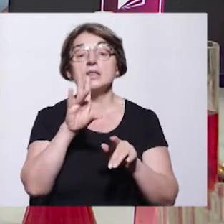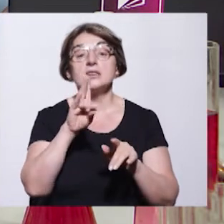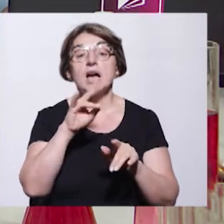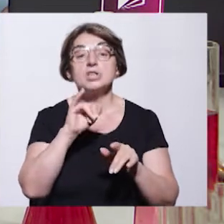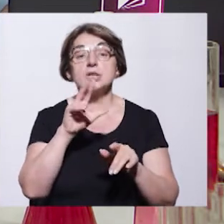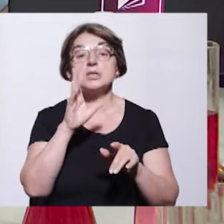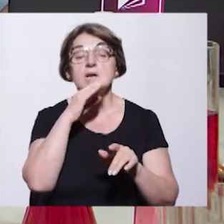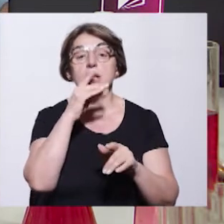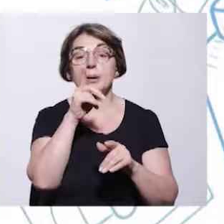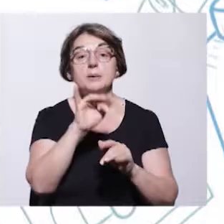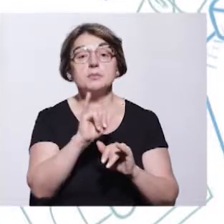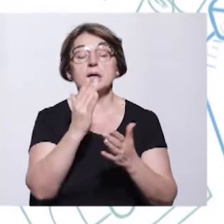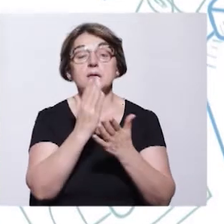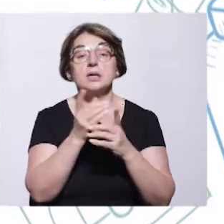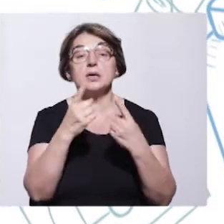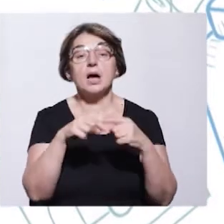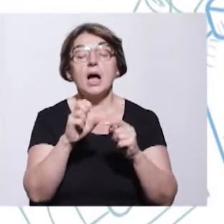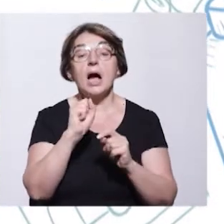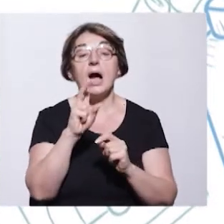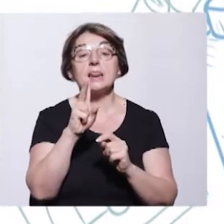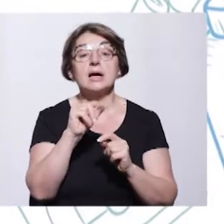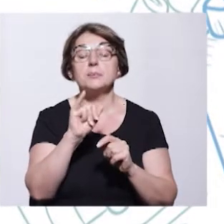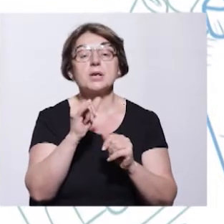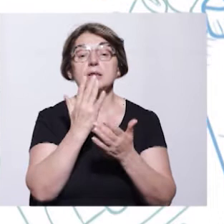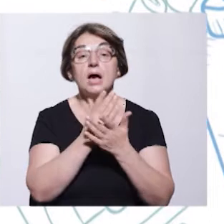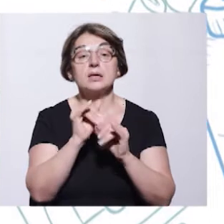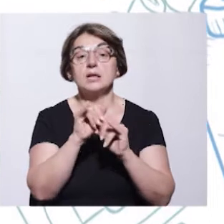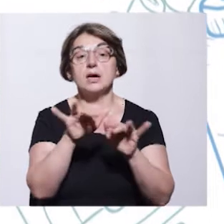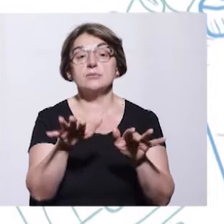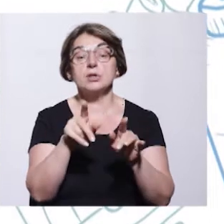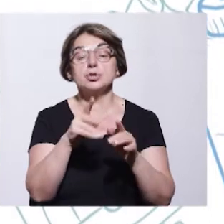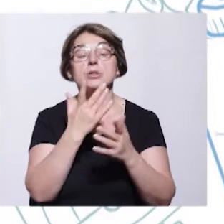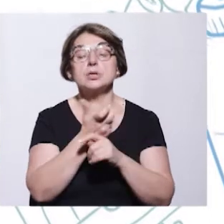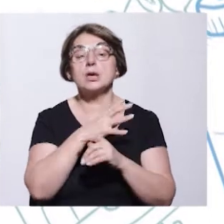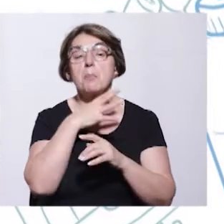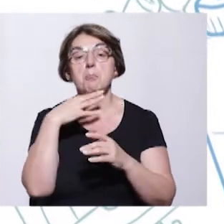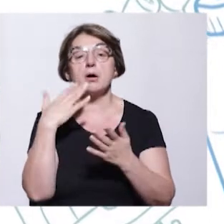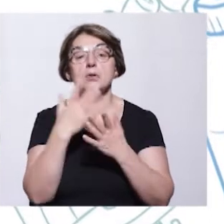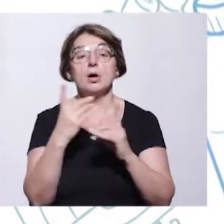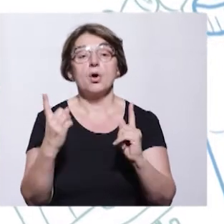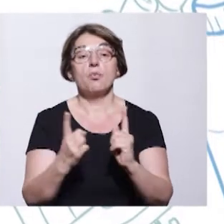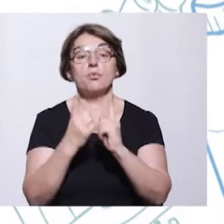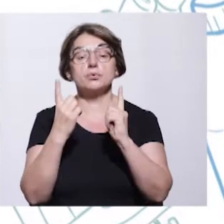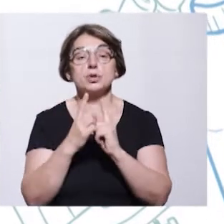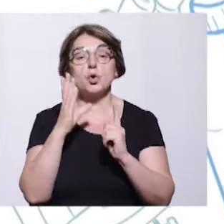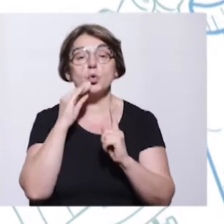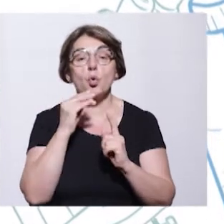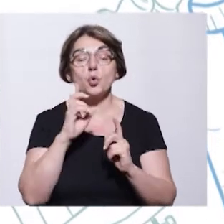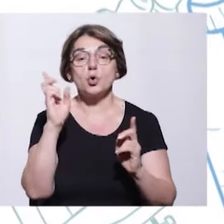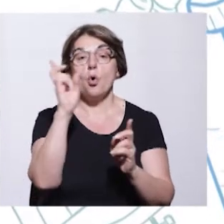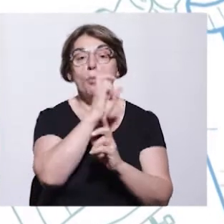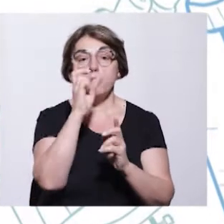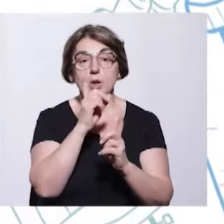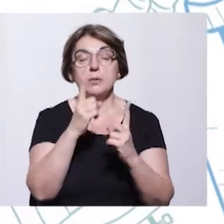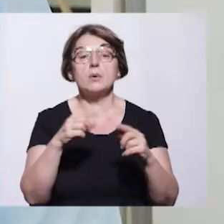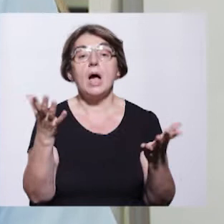ნაჯერი ნახშირწყალბადები, იგივე ალკანები. ალკანები დიდი რაოდენობით გვხვდება როგორც